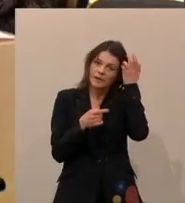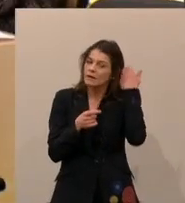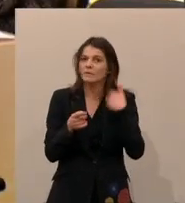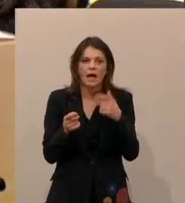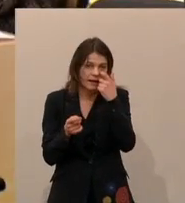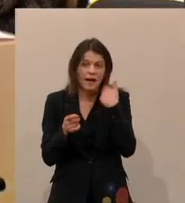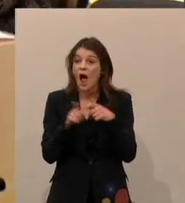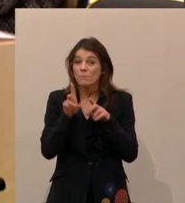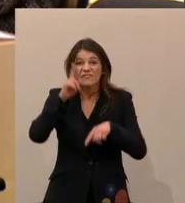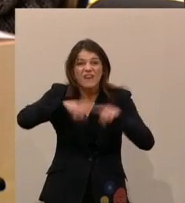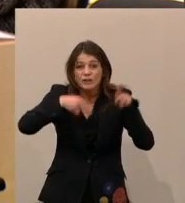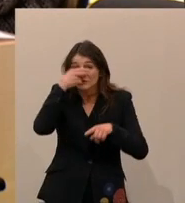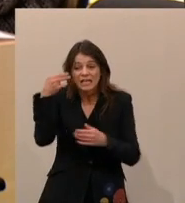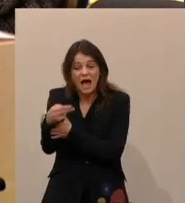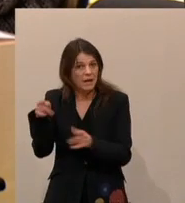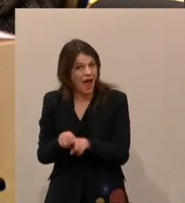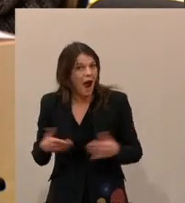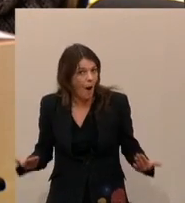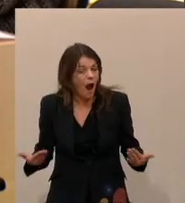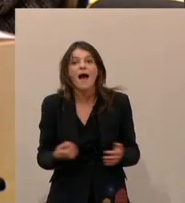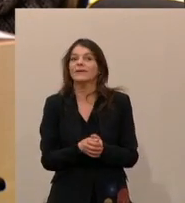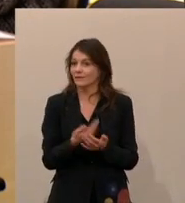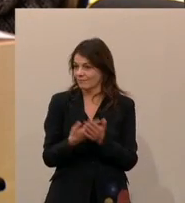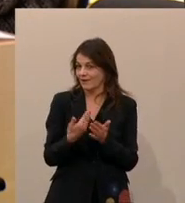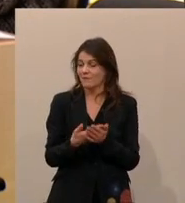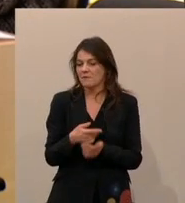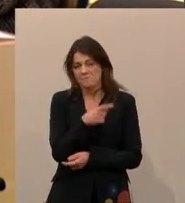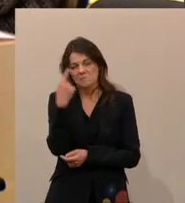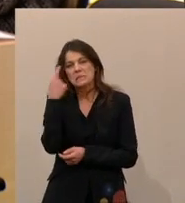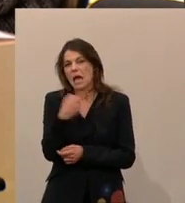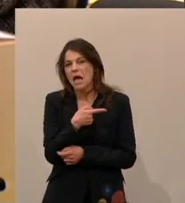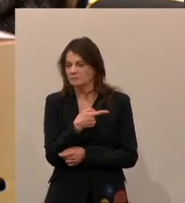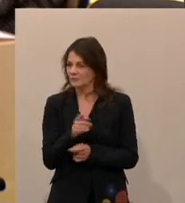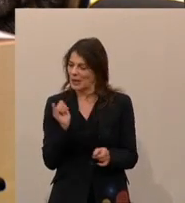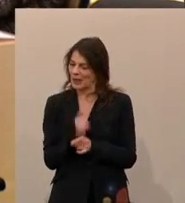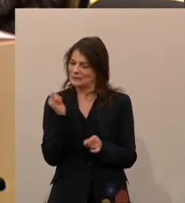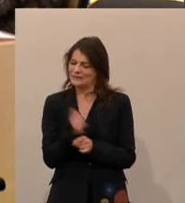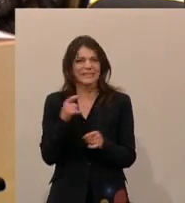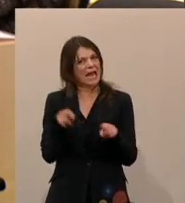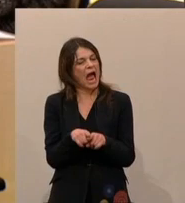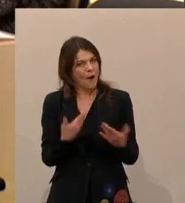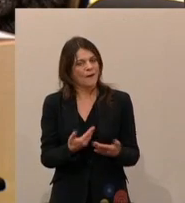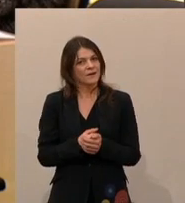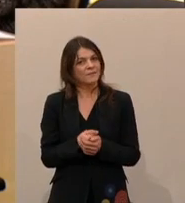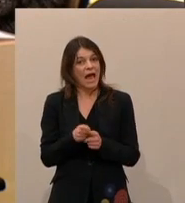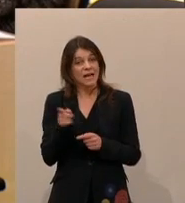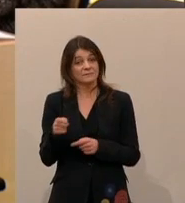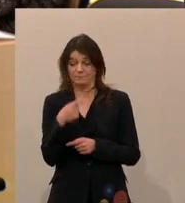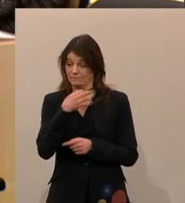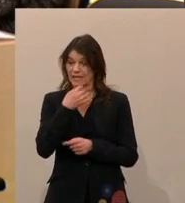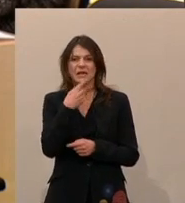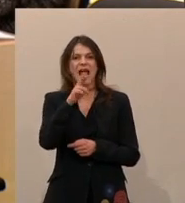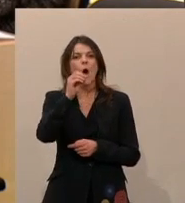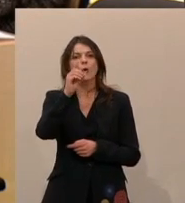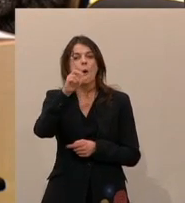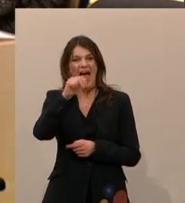inklusive der falschen Namen. Und deswegen hat, glaube ich, hier jemand gedacht, dass es ein lustiger Beitrag gewesen ist, weil der von Ihnen als